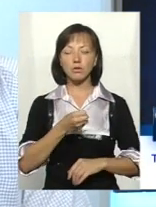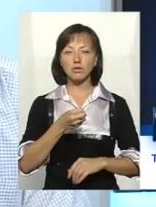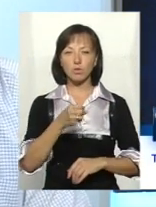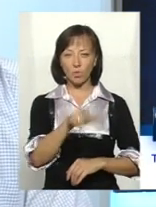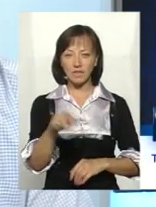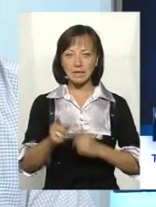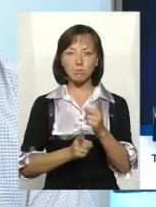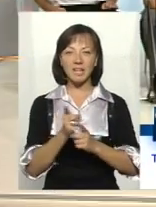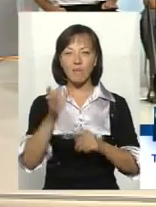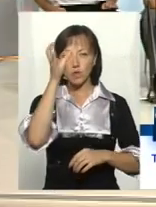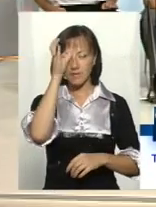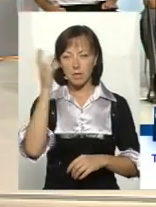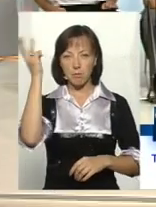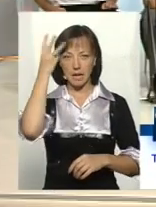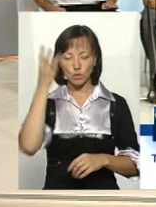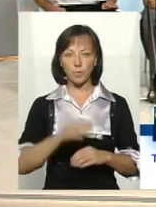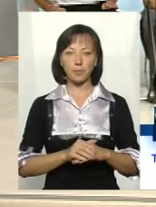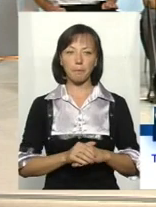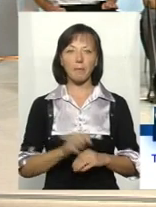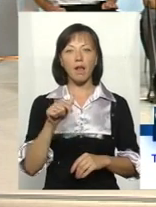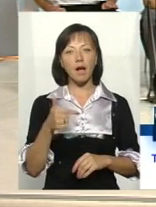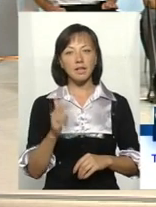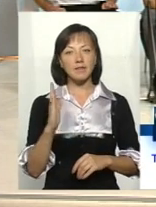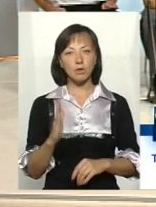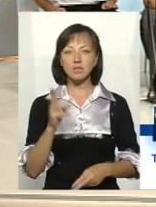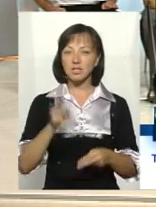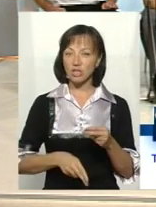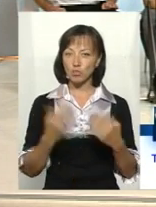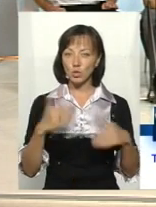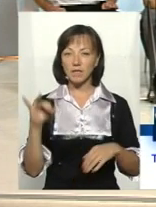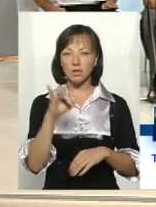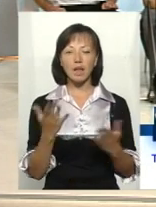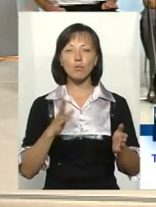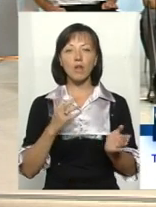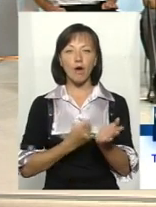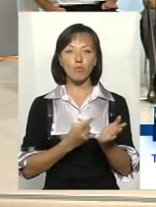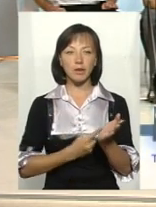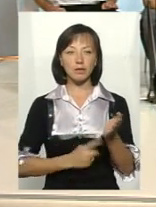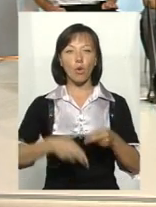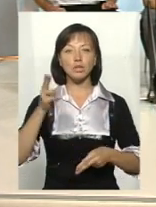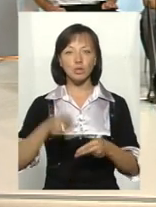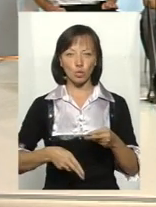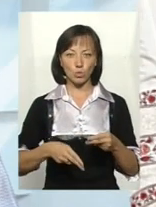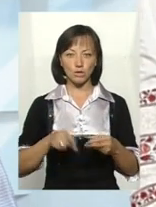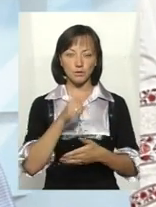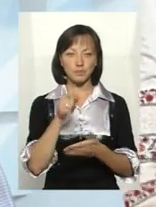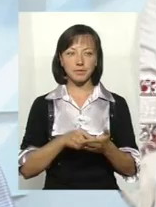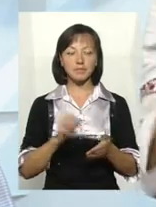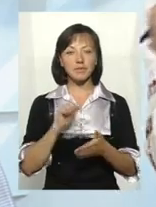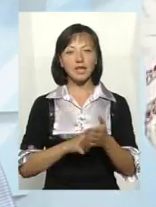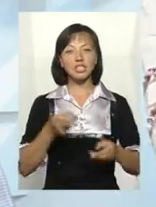освіті обласного центру. Галина Леонтівна, то все-таки крапка поставлена чи ні? І які були аргументи остаточні? З приводу